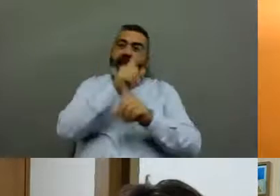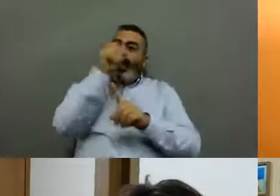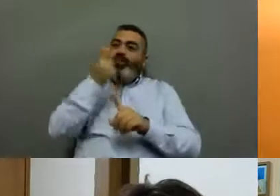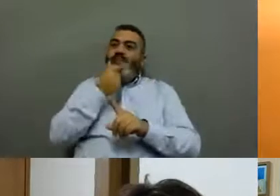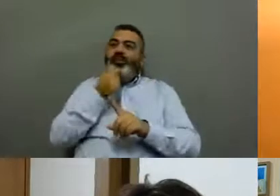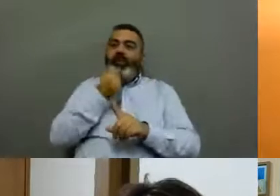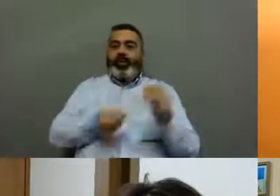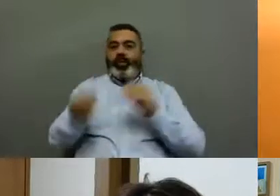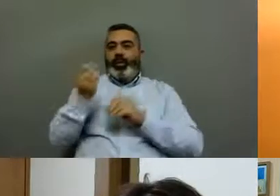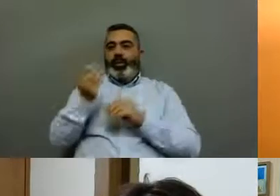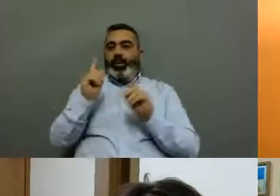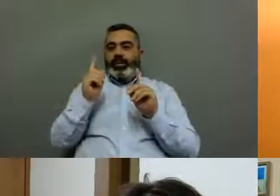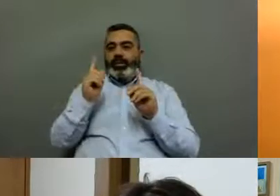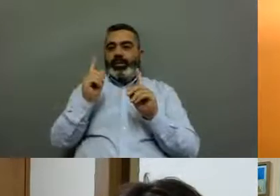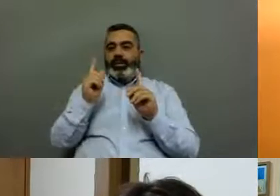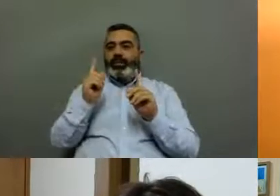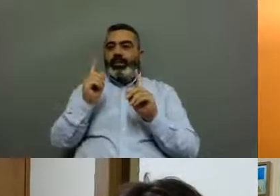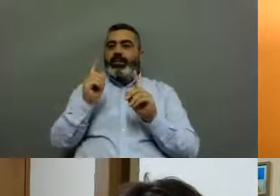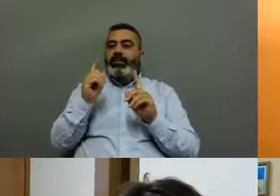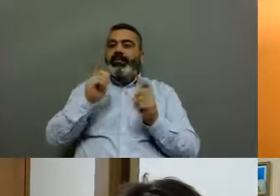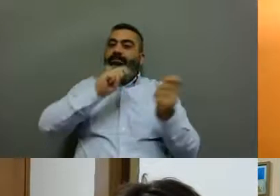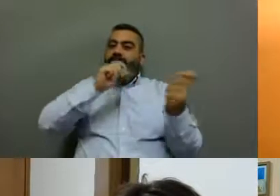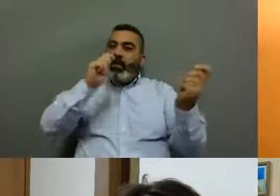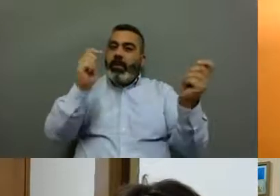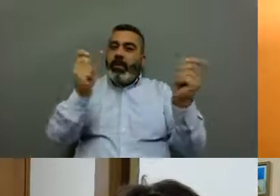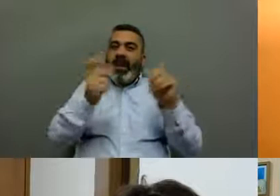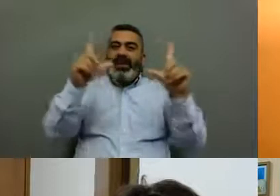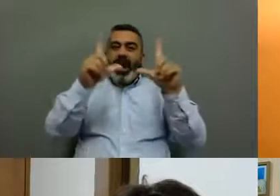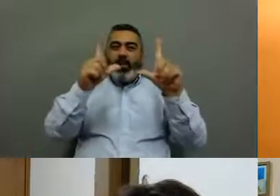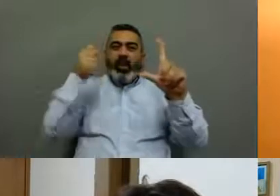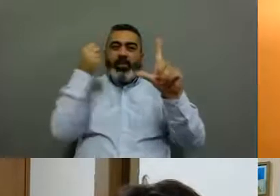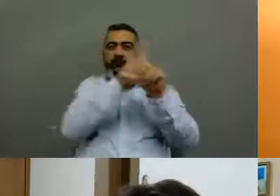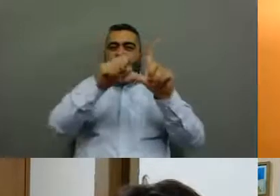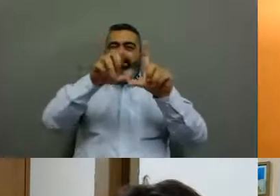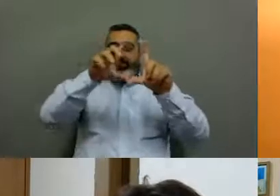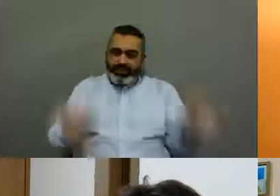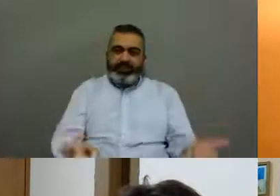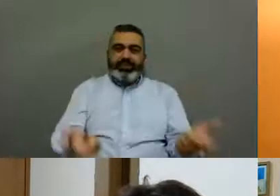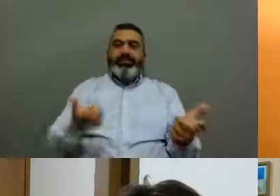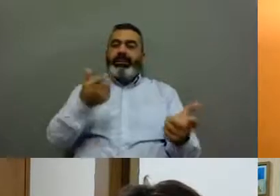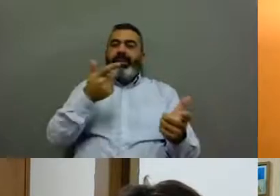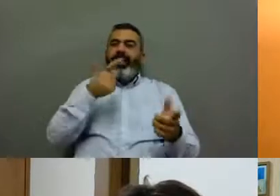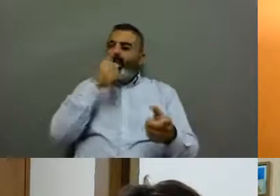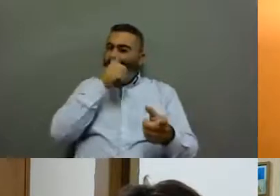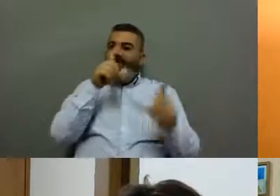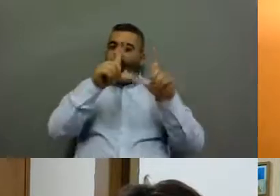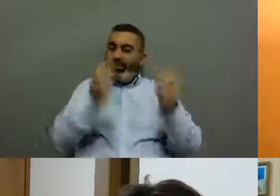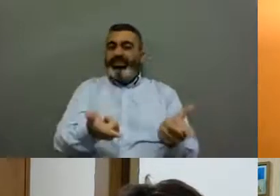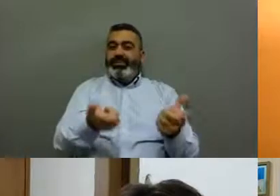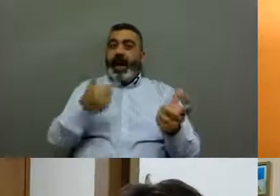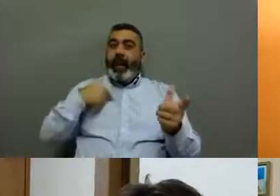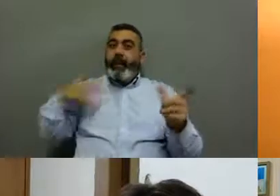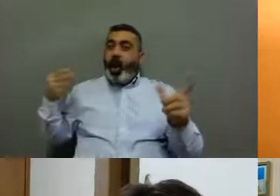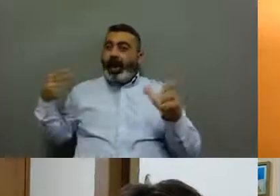εύκολο να αλλάξουν κάποια στερεότυπα, τα οποία είναι πολύ δύσκολο, και δεν μπορούμε να